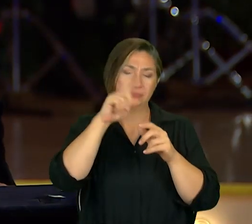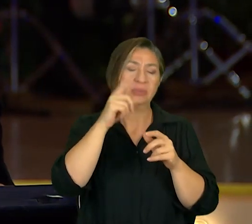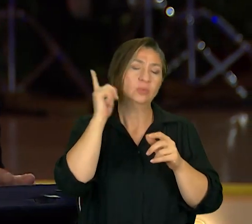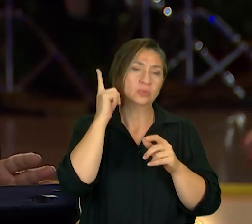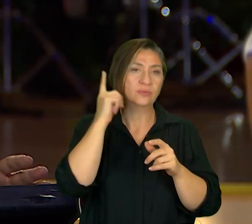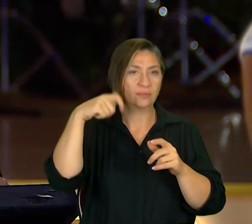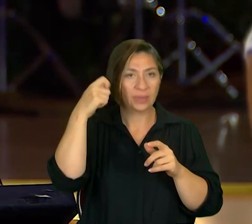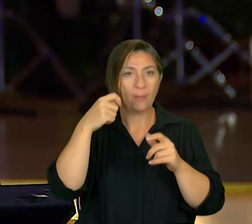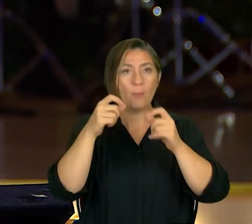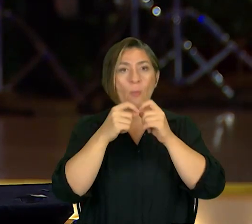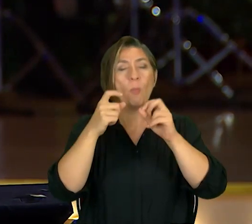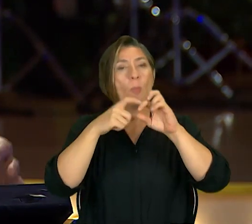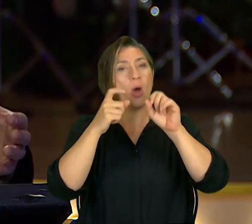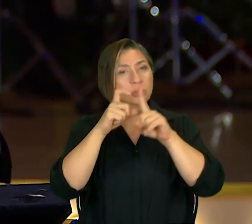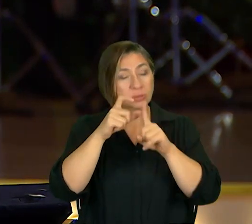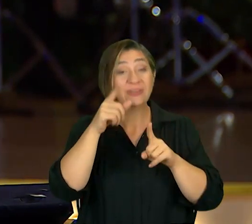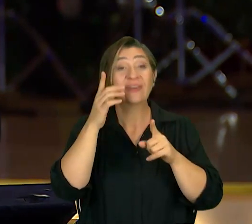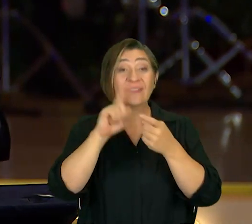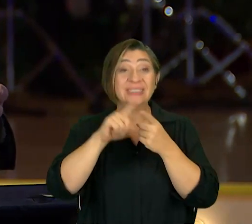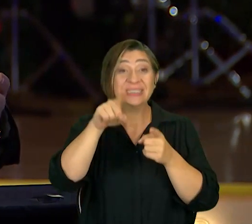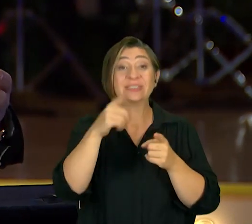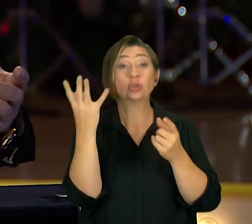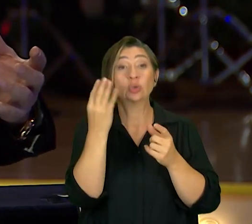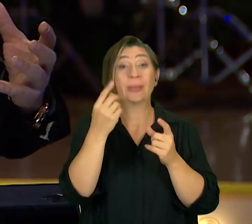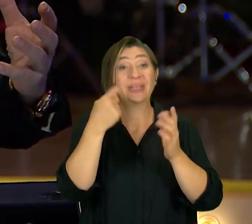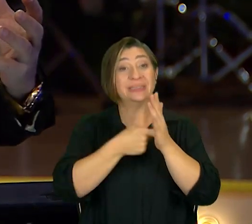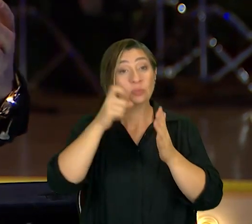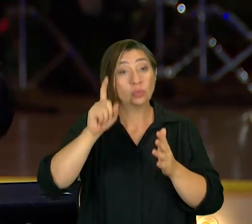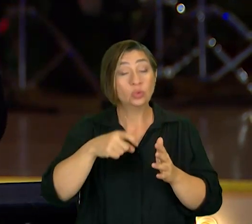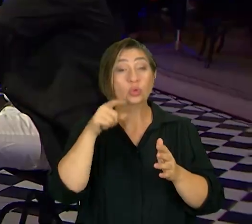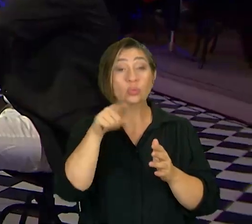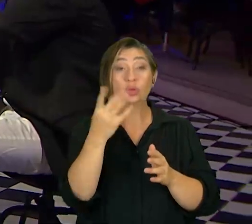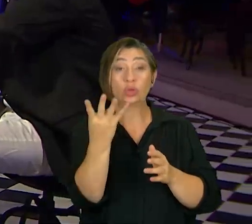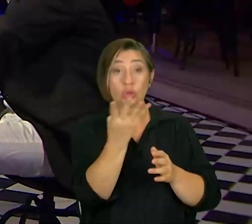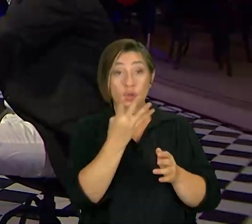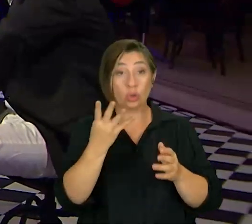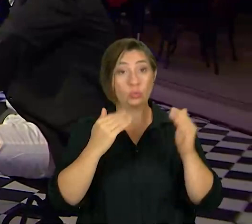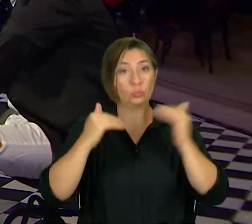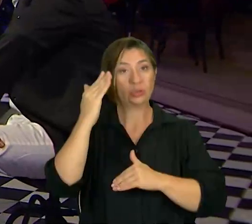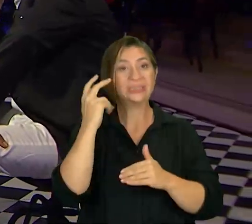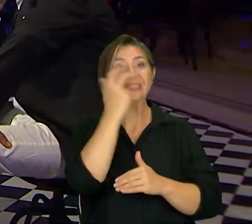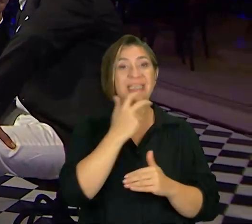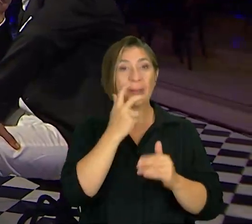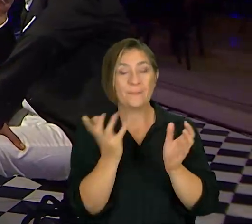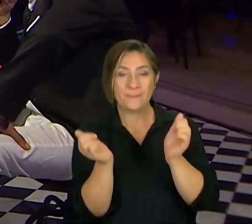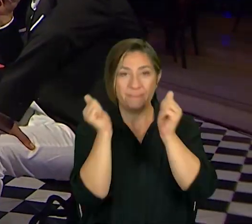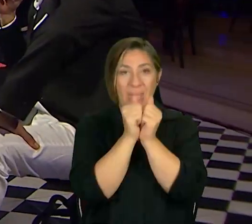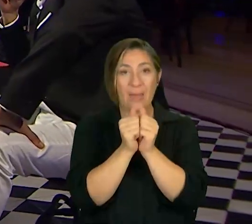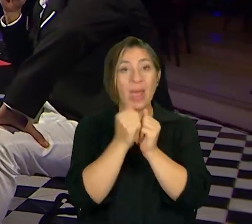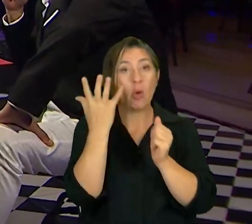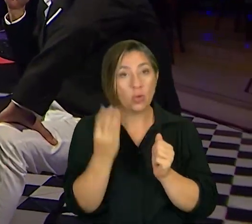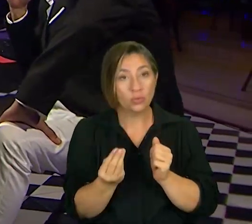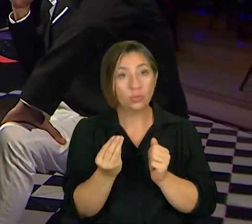Williams'ın ortak filmi Birdcage ve siz çok güzel bir isim buldunuz. Hakikaten bu dört büyük sanatçının bir araya